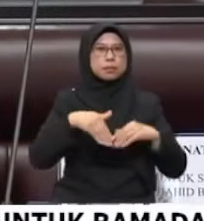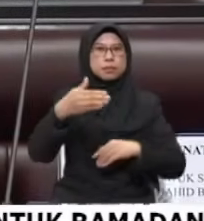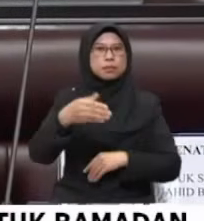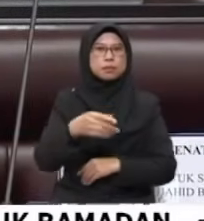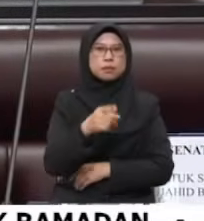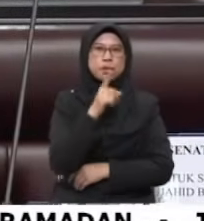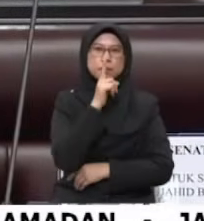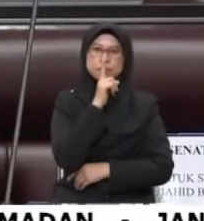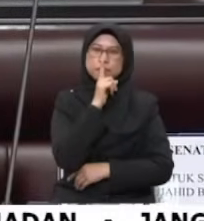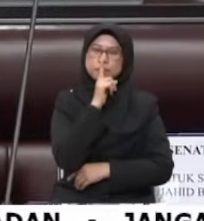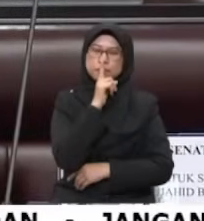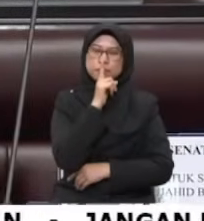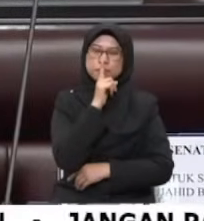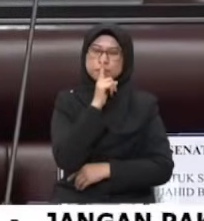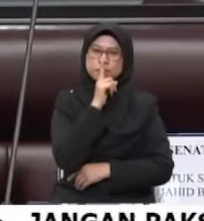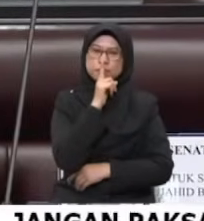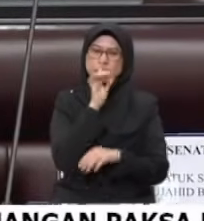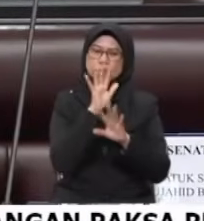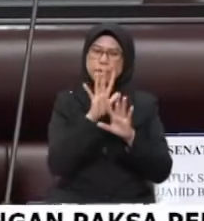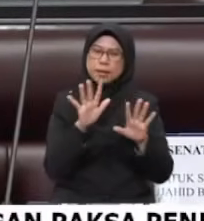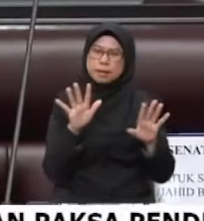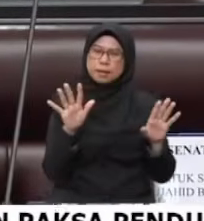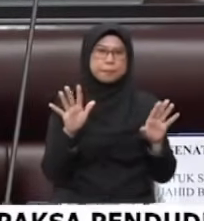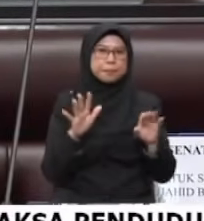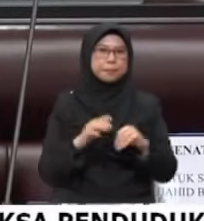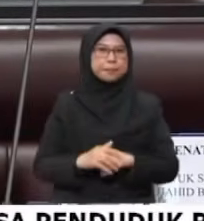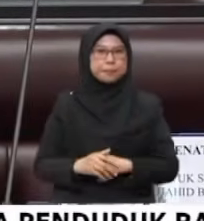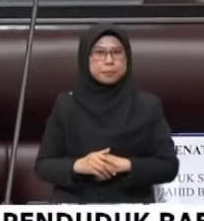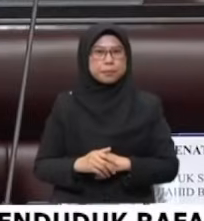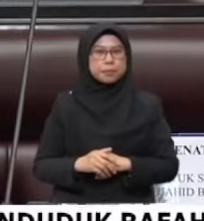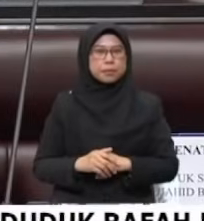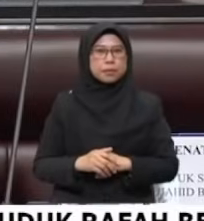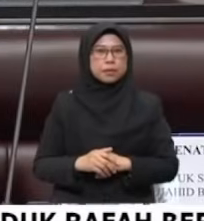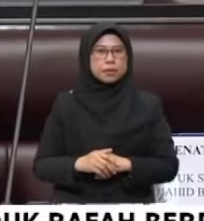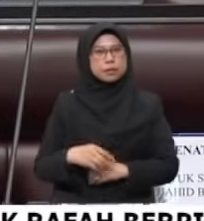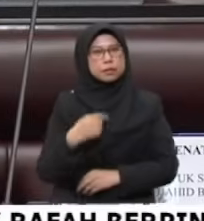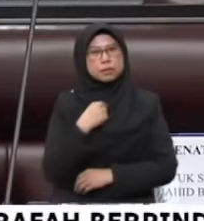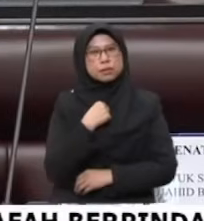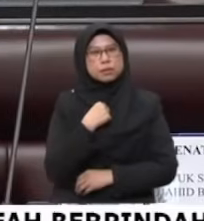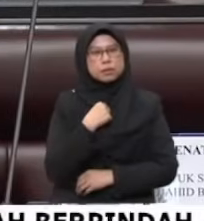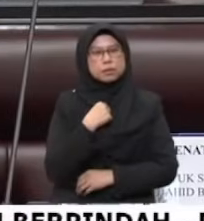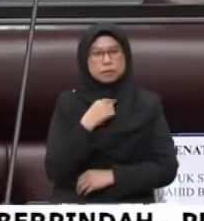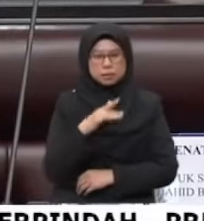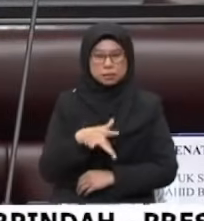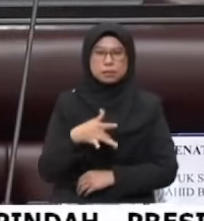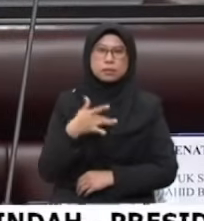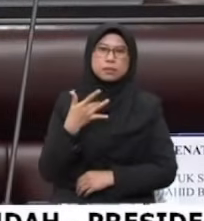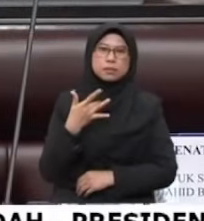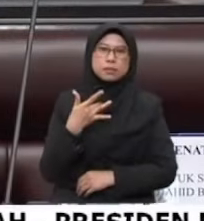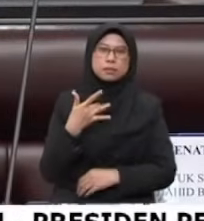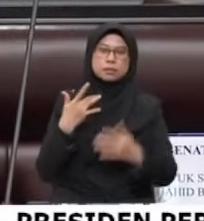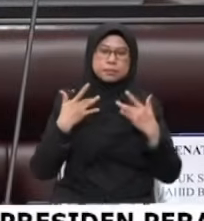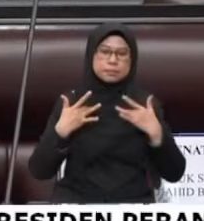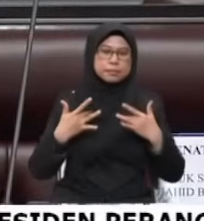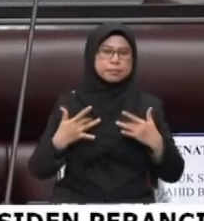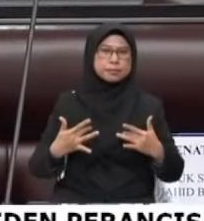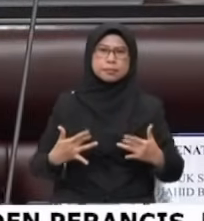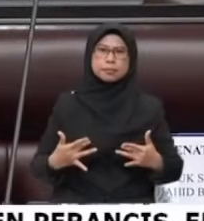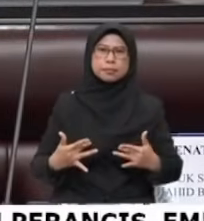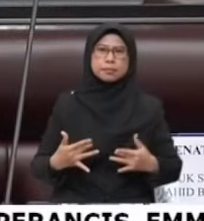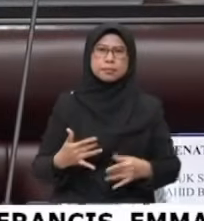bisu bisu sebisu-bisunya Saya rasa amat kecewa dan